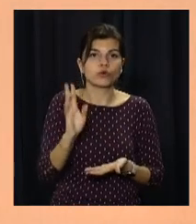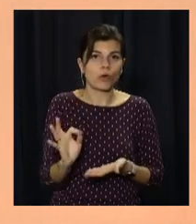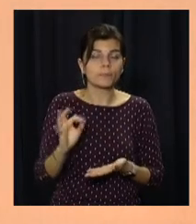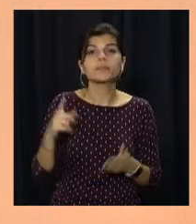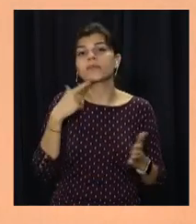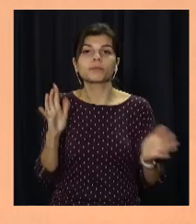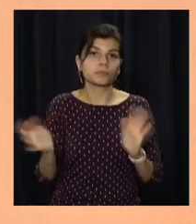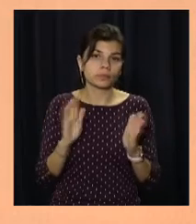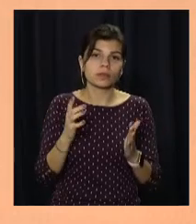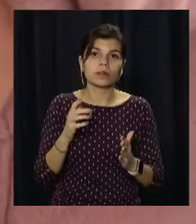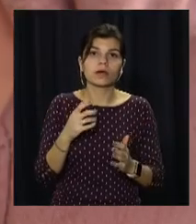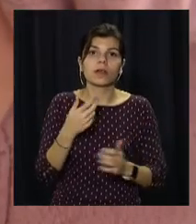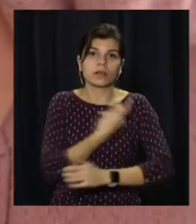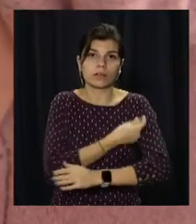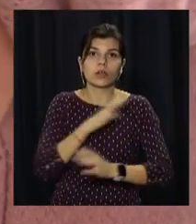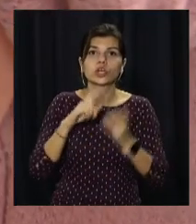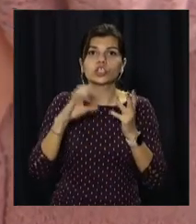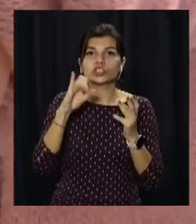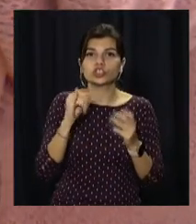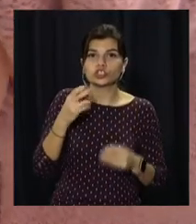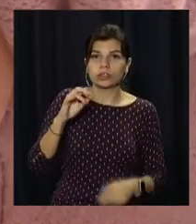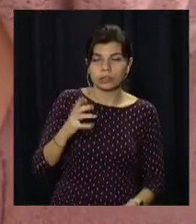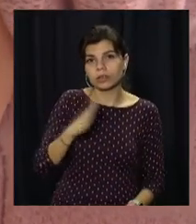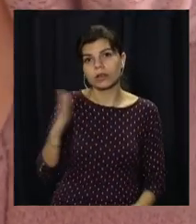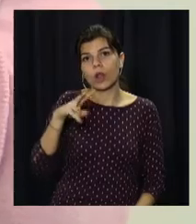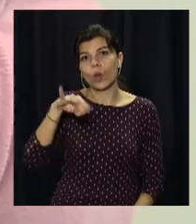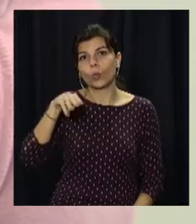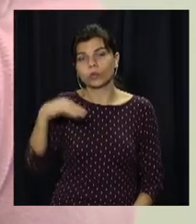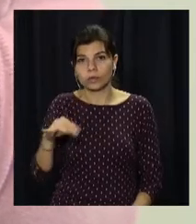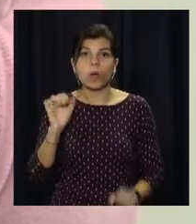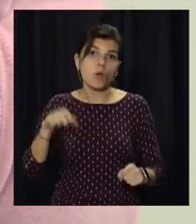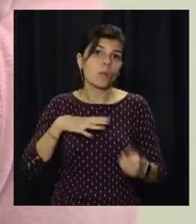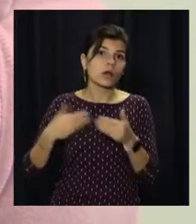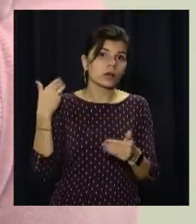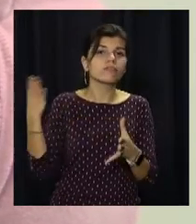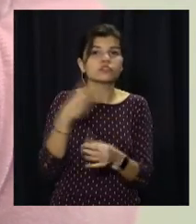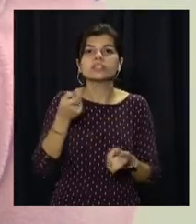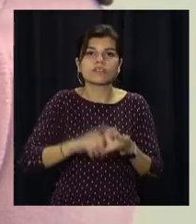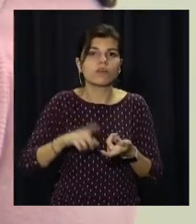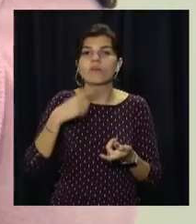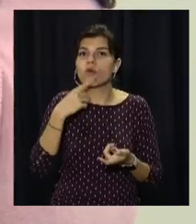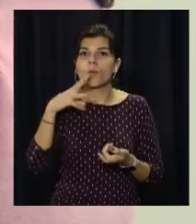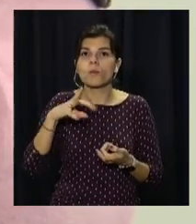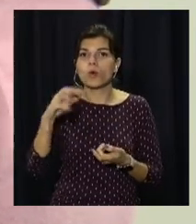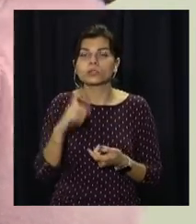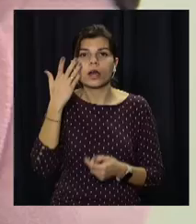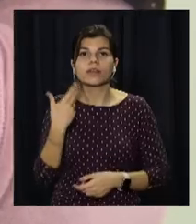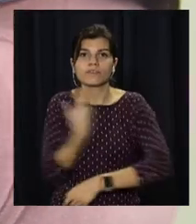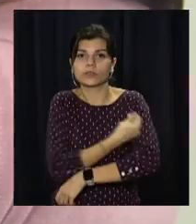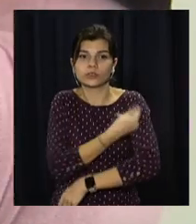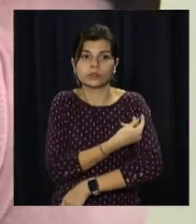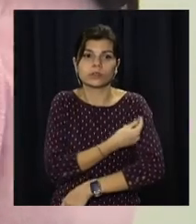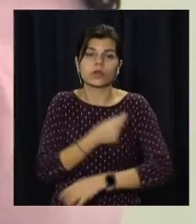Ляшко. Орієнтовно імунізація стартує у січні-лютому, а можливо і раніше. Все залежить від того, говорять у МОЗ,